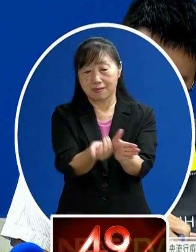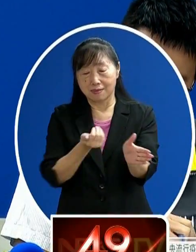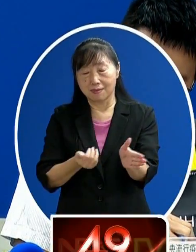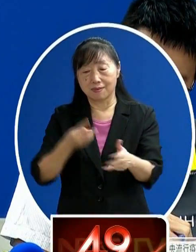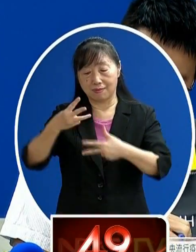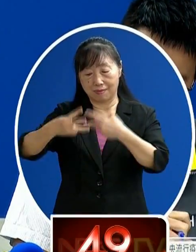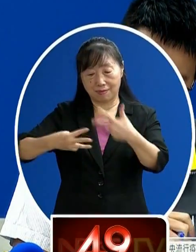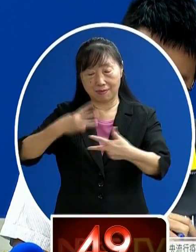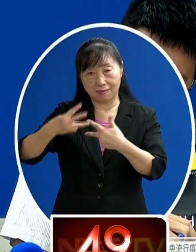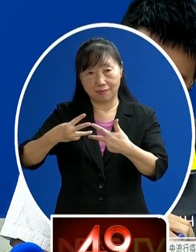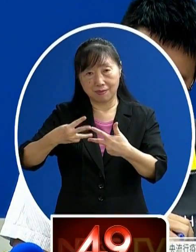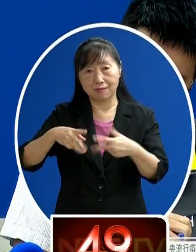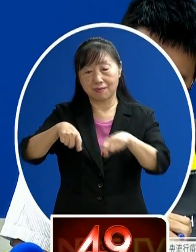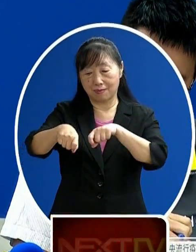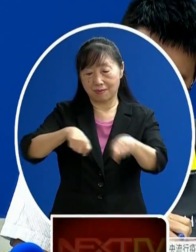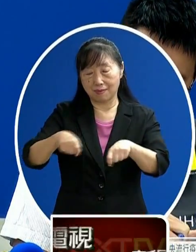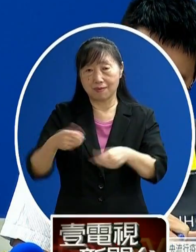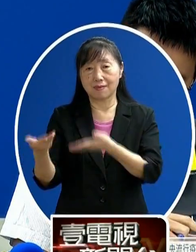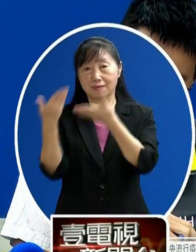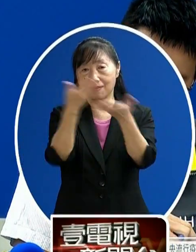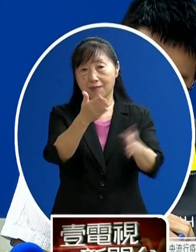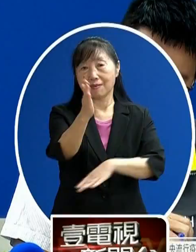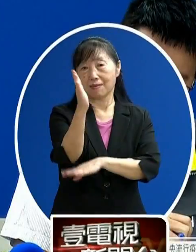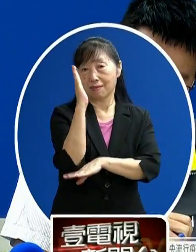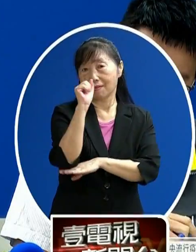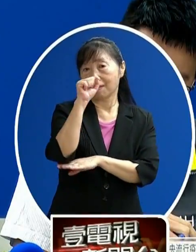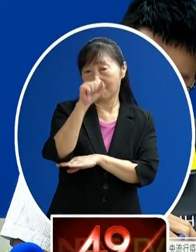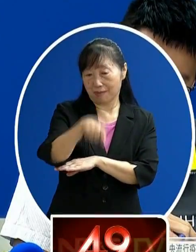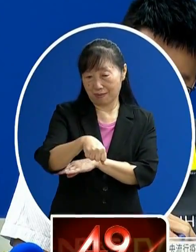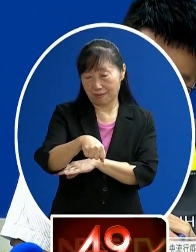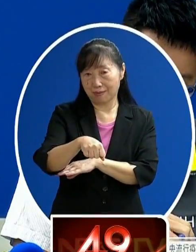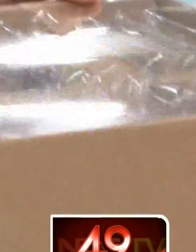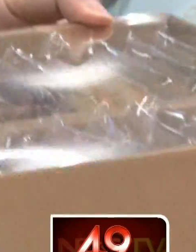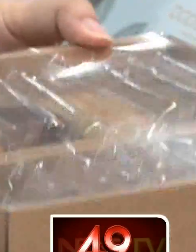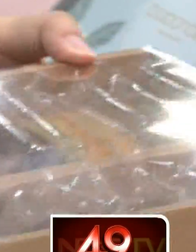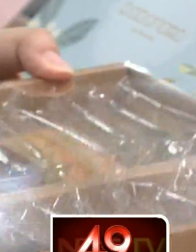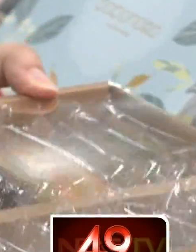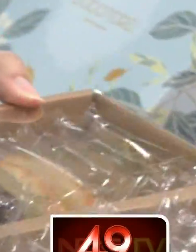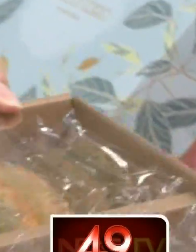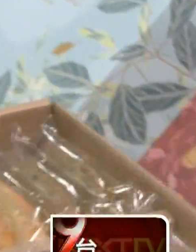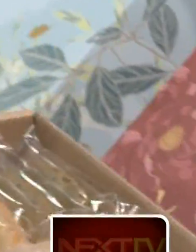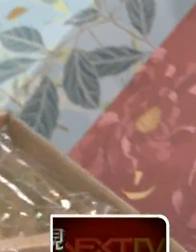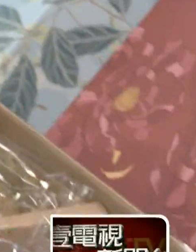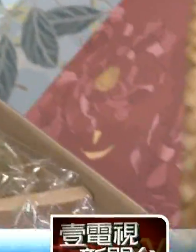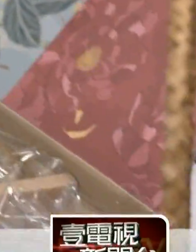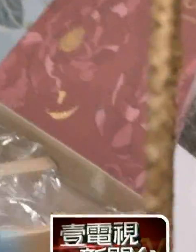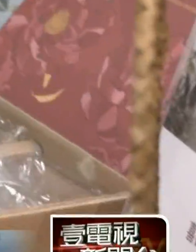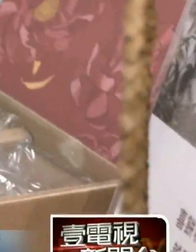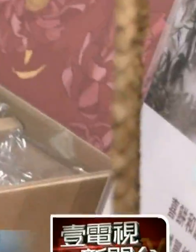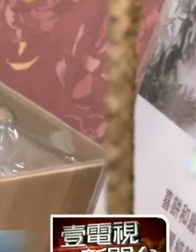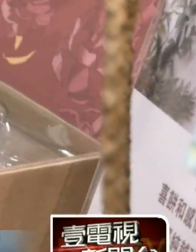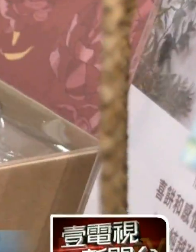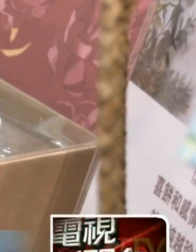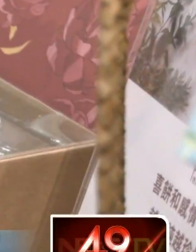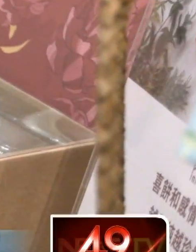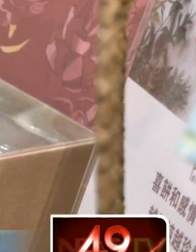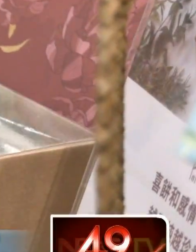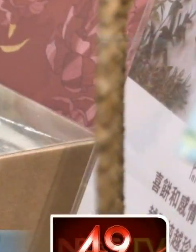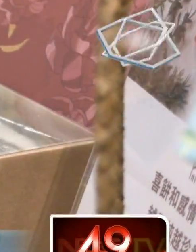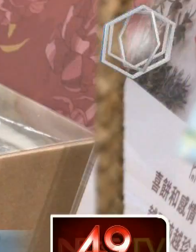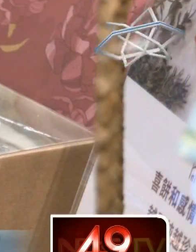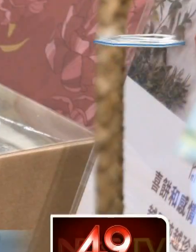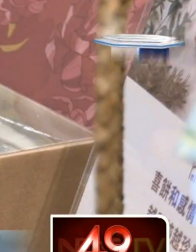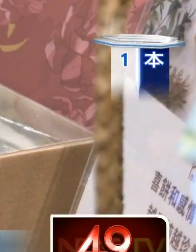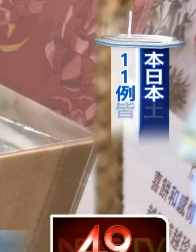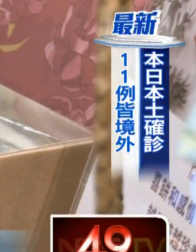提交经过地方政府核可的这个防疫计划。 想办活动还有限制，容留人数上限以总面积